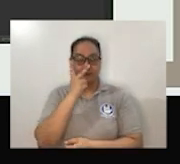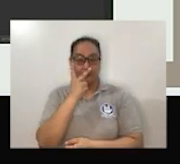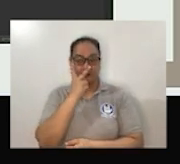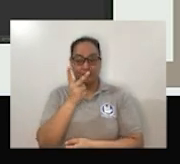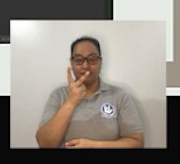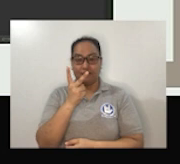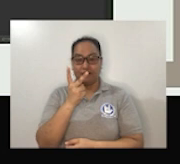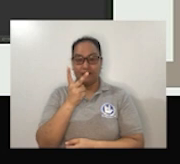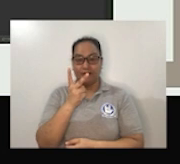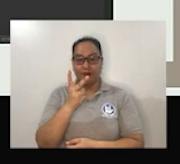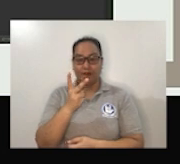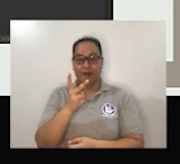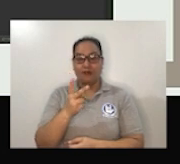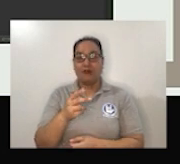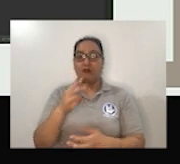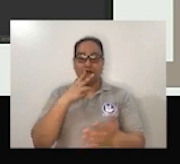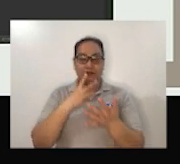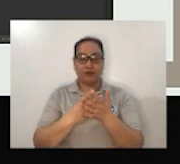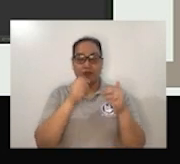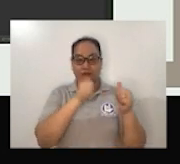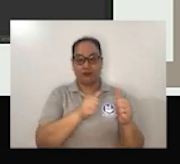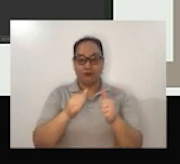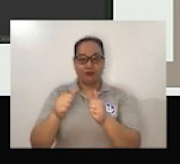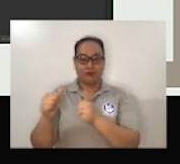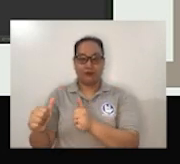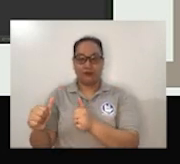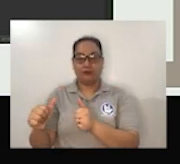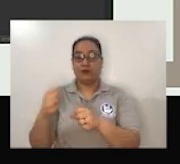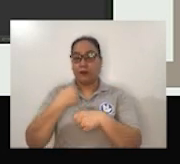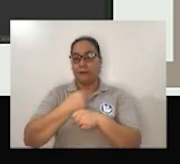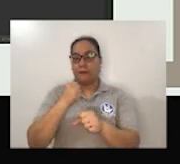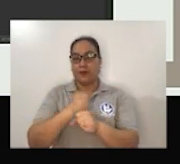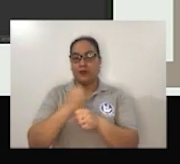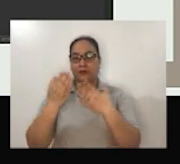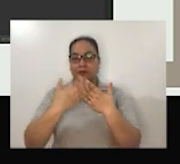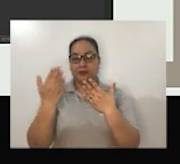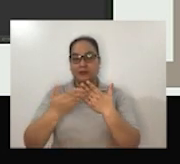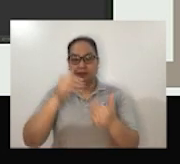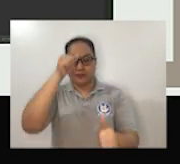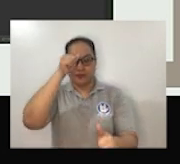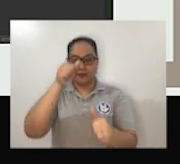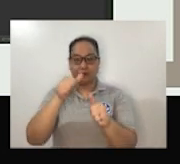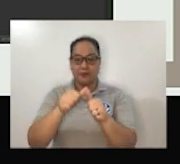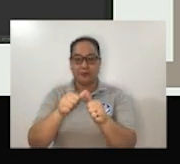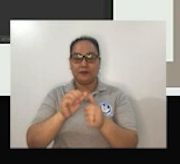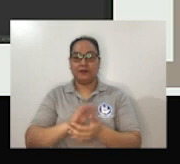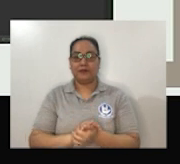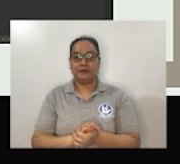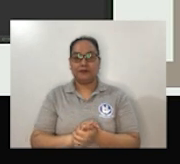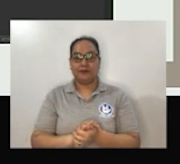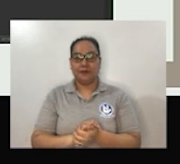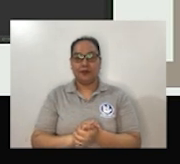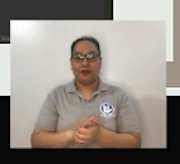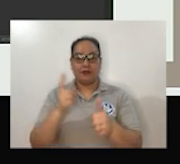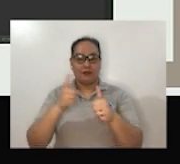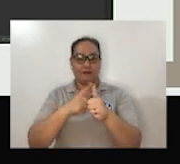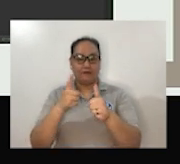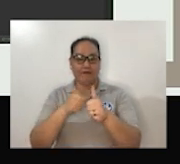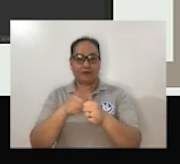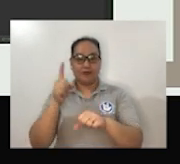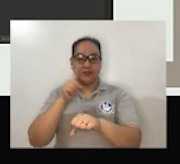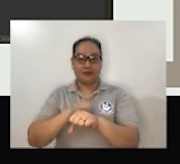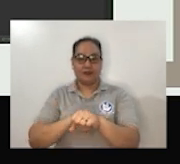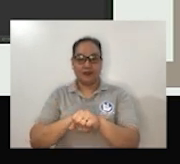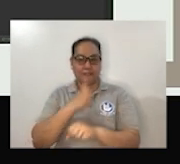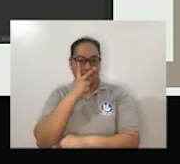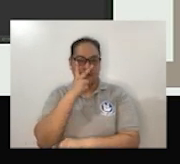As you can see, it is well organized, which makes easy to remember. Sa mga unang beses pa